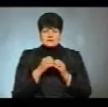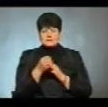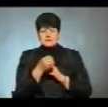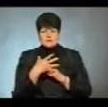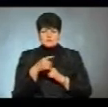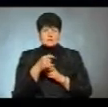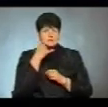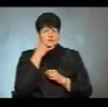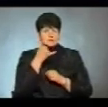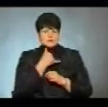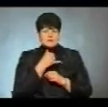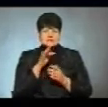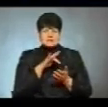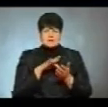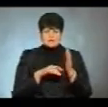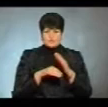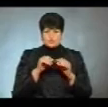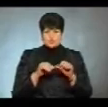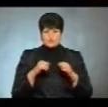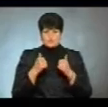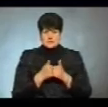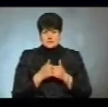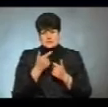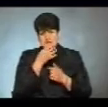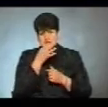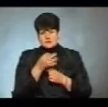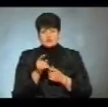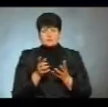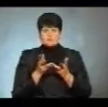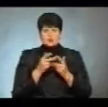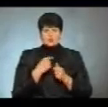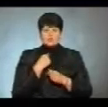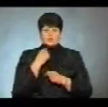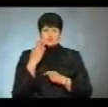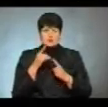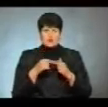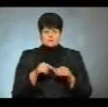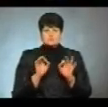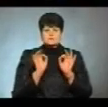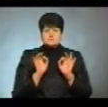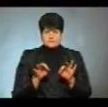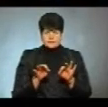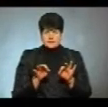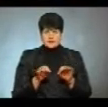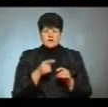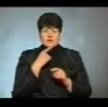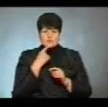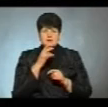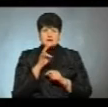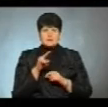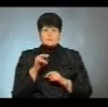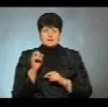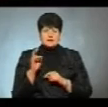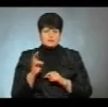10:15 їй зателефонували із Центральної виборчої комісії і повідомили, що підрахунок голосів на окрузі вірний. За словами Наталії Пікіної,